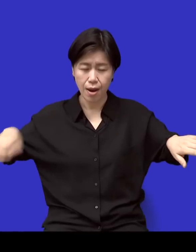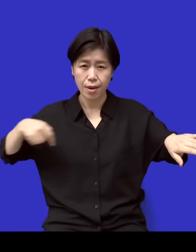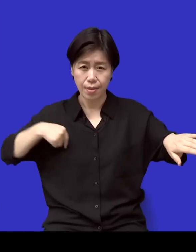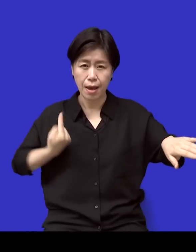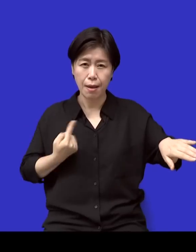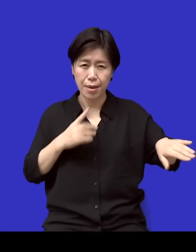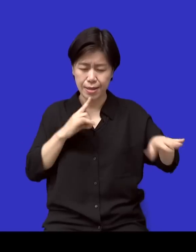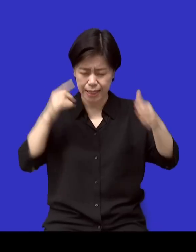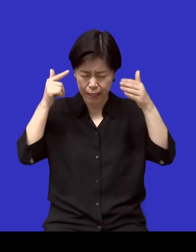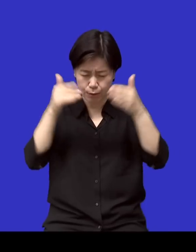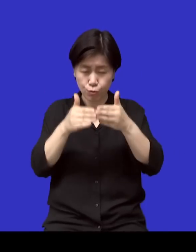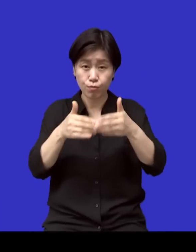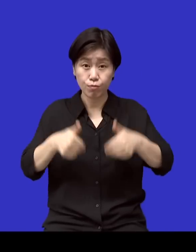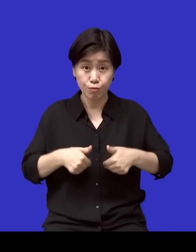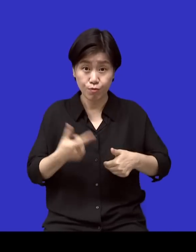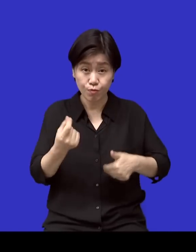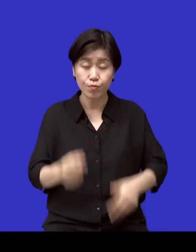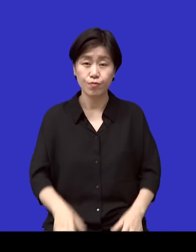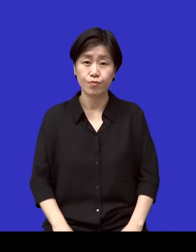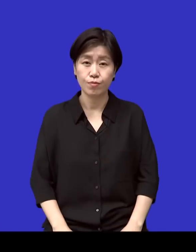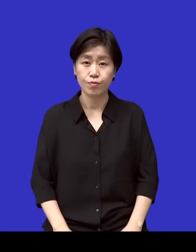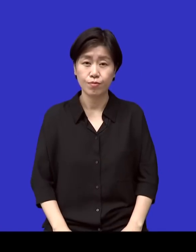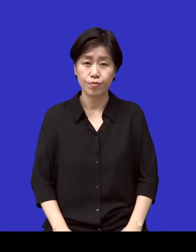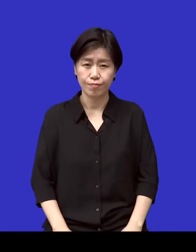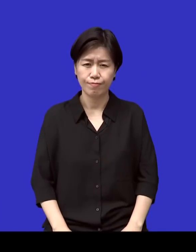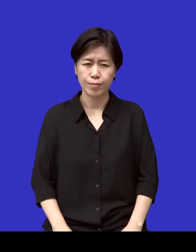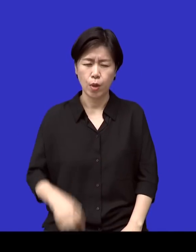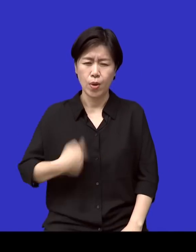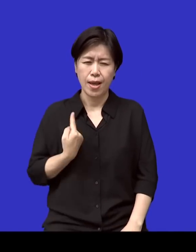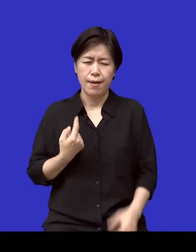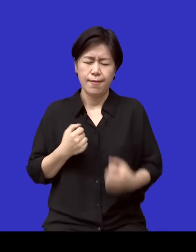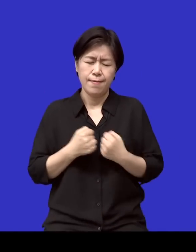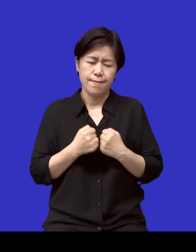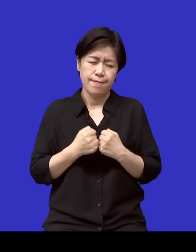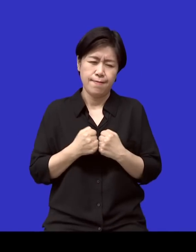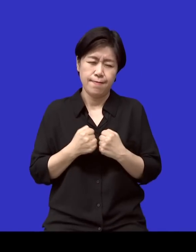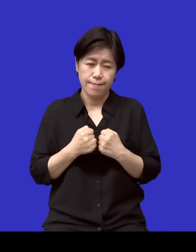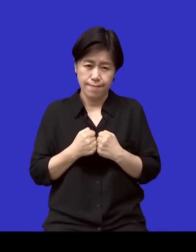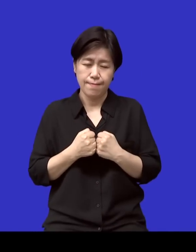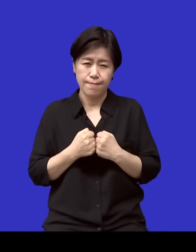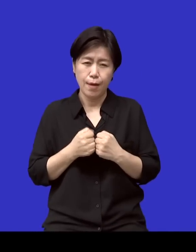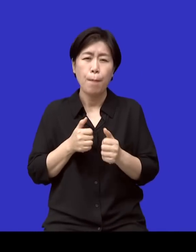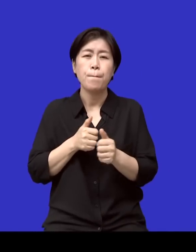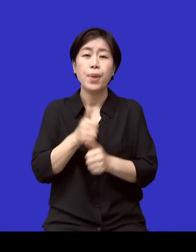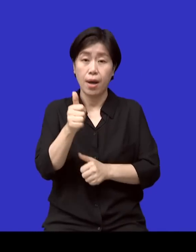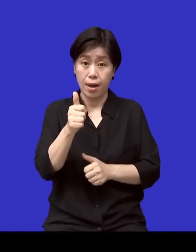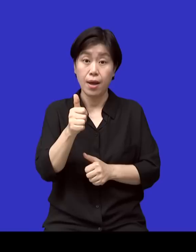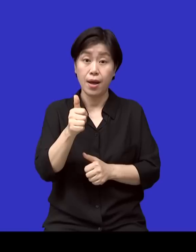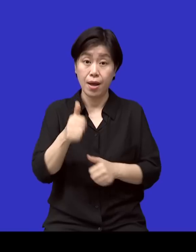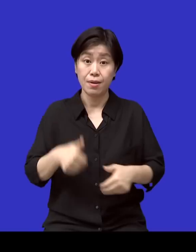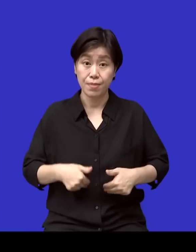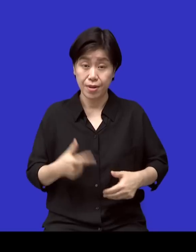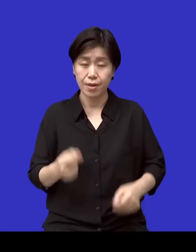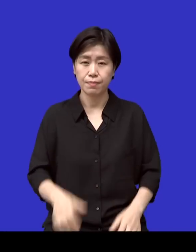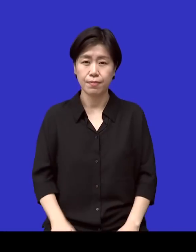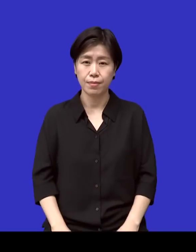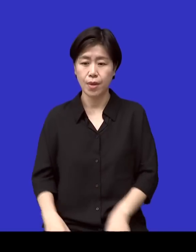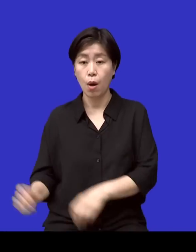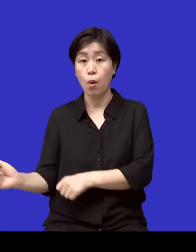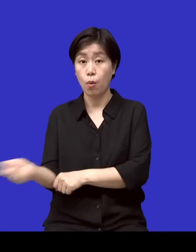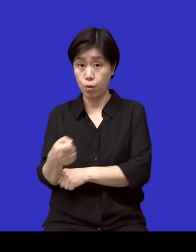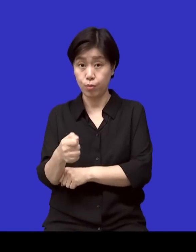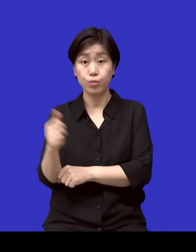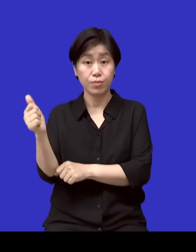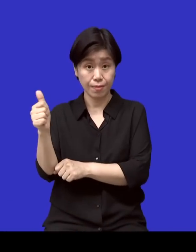되는 순간일 것 같아요. 네. 얼마나 많은 나와의 싸움으로 이겨내야 하는 순간에 최경주 선수도